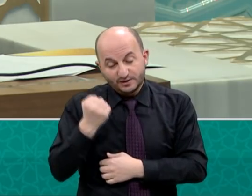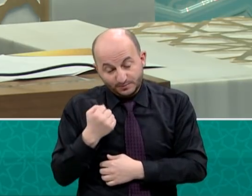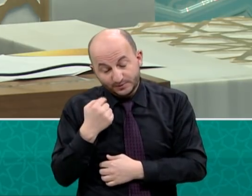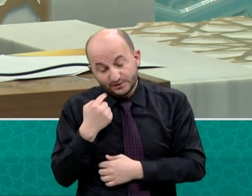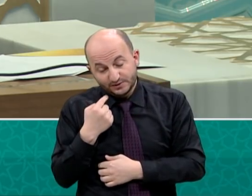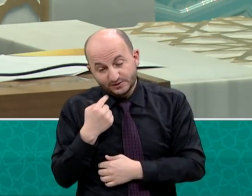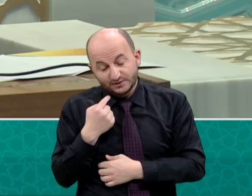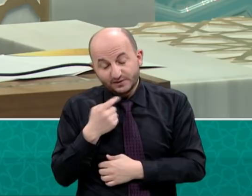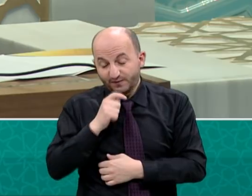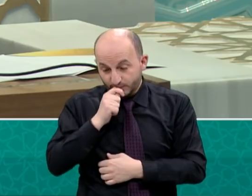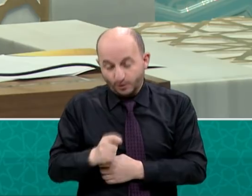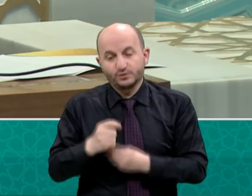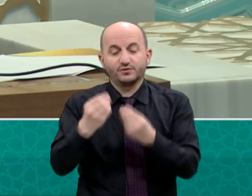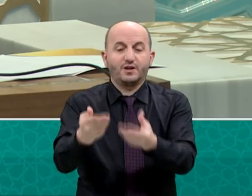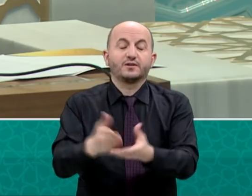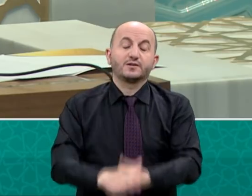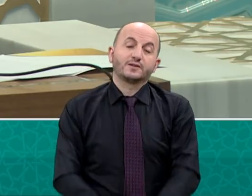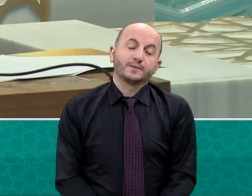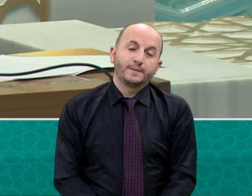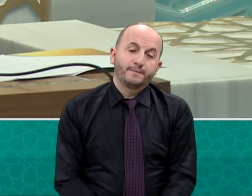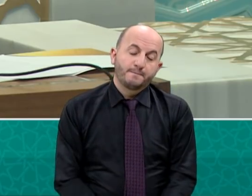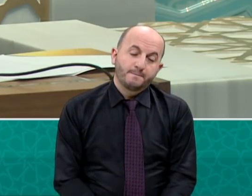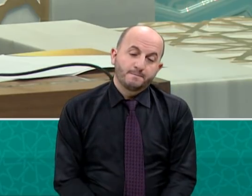dair verdiğimiz misak.